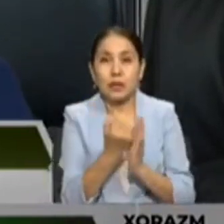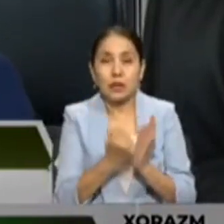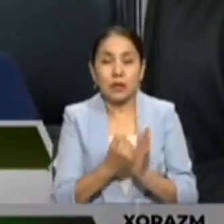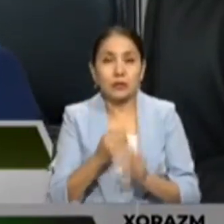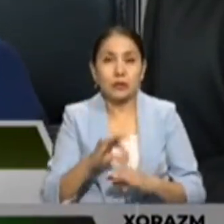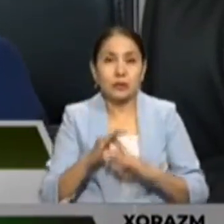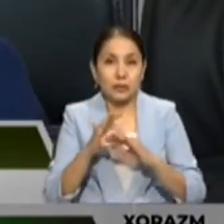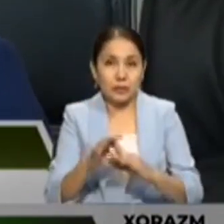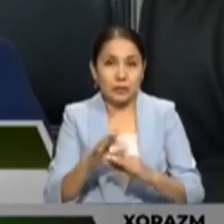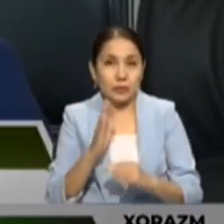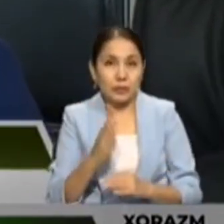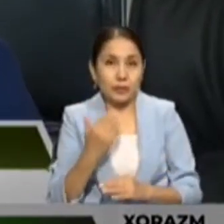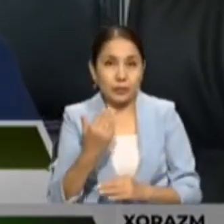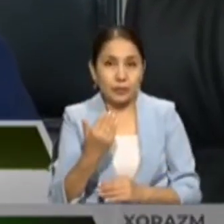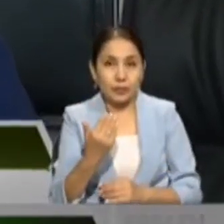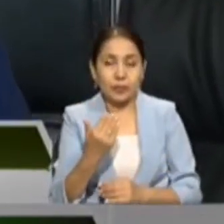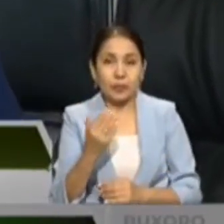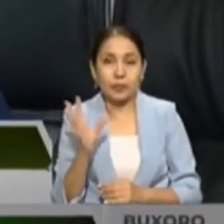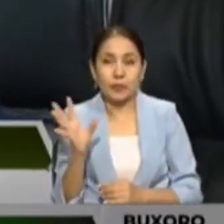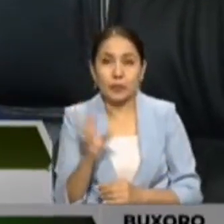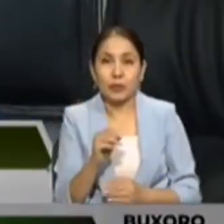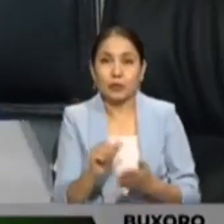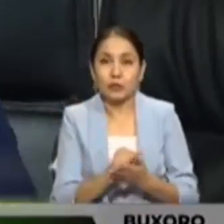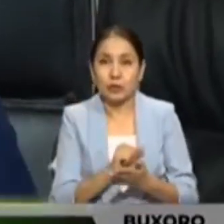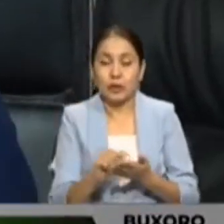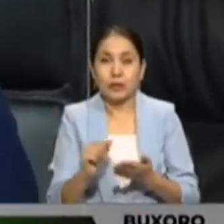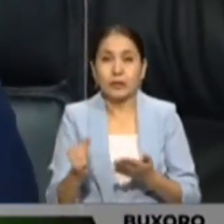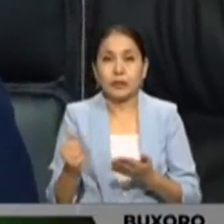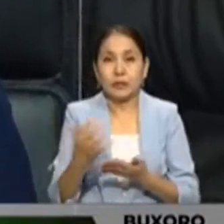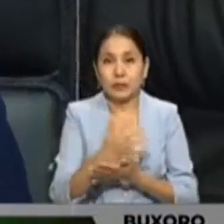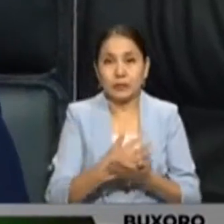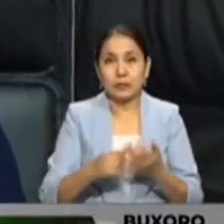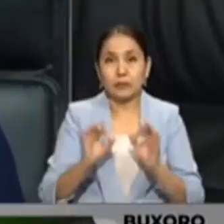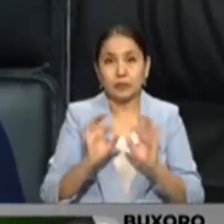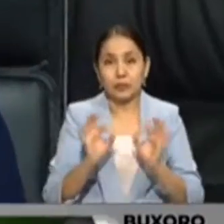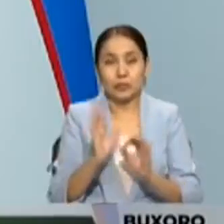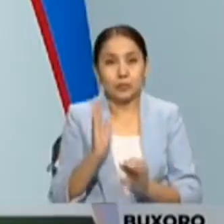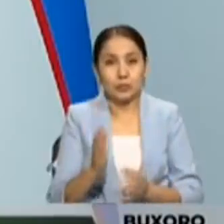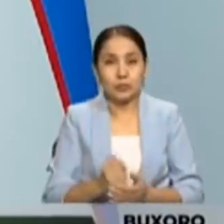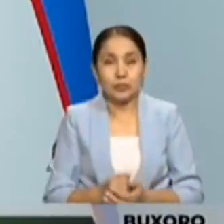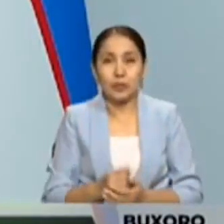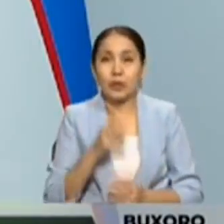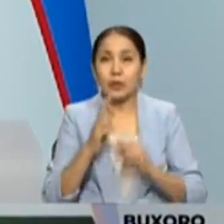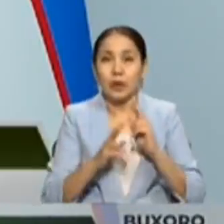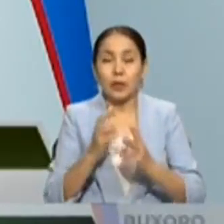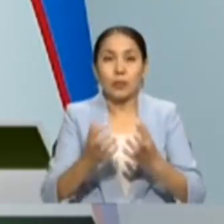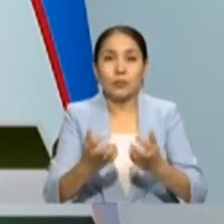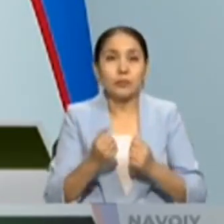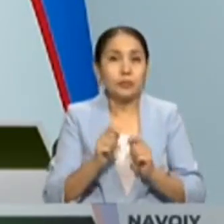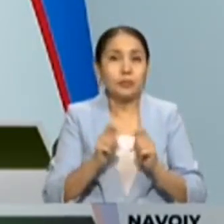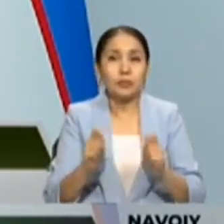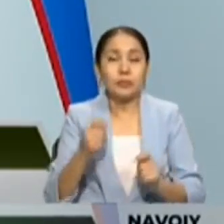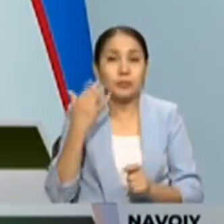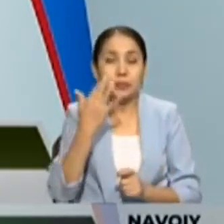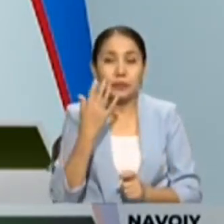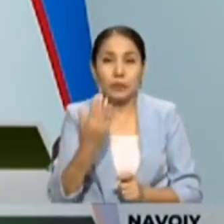mutaxassis notarius. Sizga hamma o'sha qanaqa hujjatlar taqdim qilish kerak, hammasini tushuntirib berishadi. Bu sayyor qabullar tashkil qilishdan asosiy